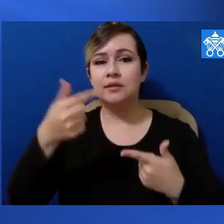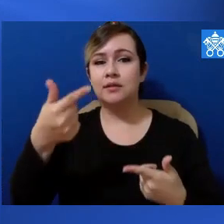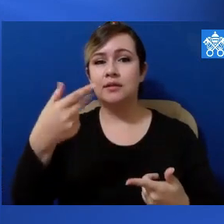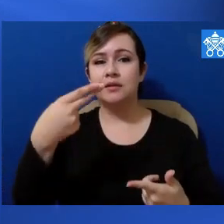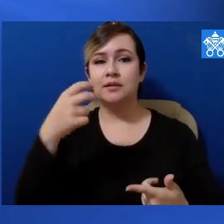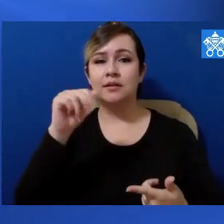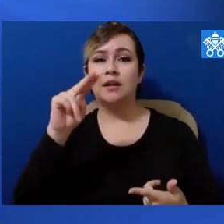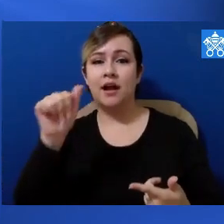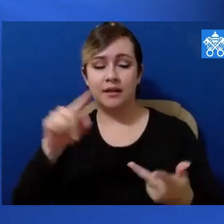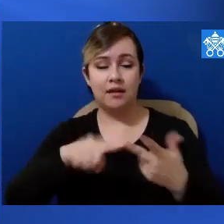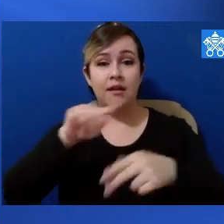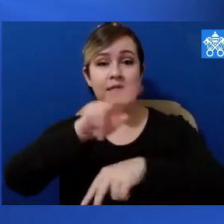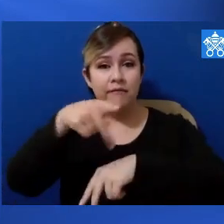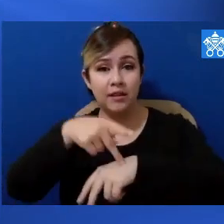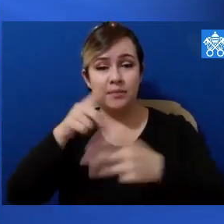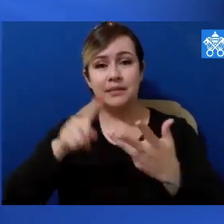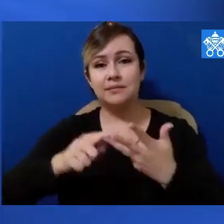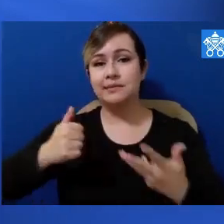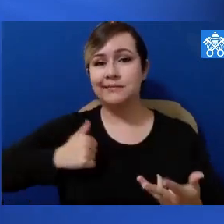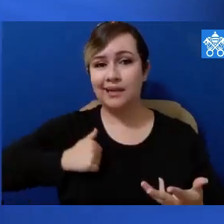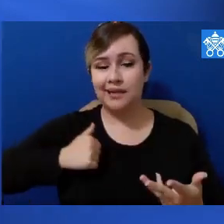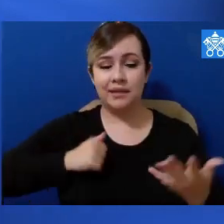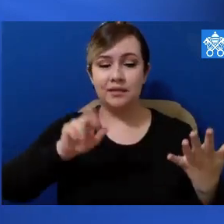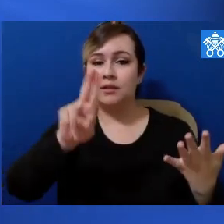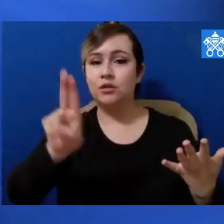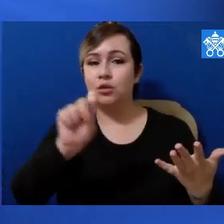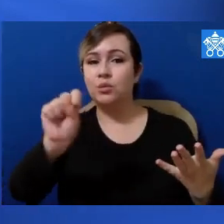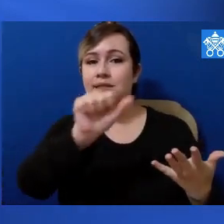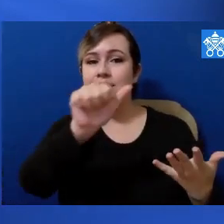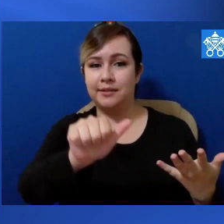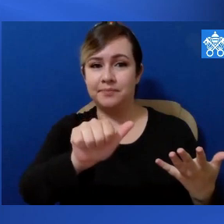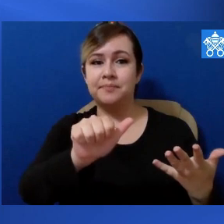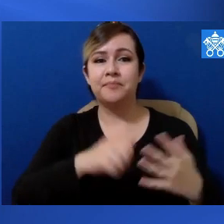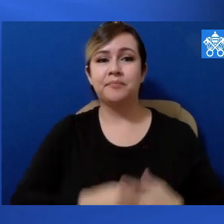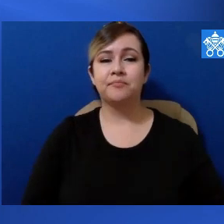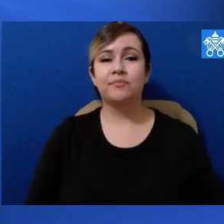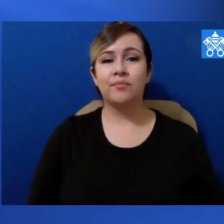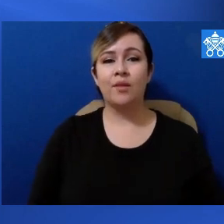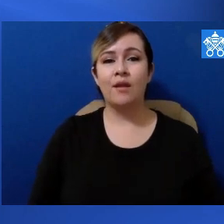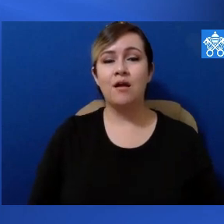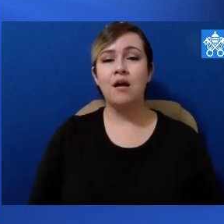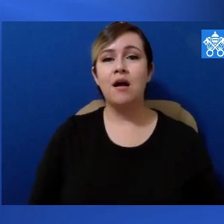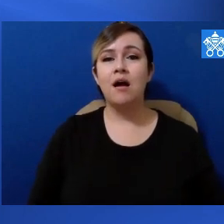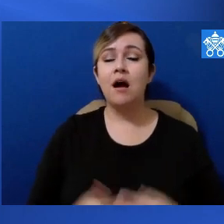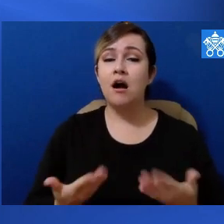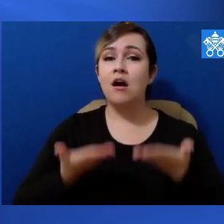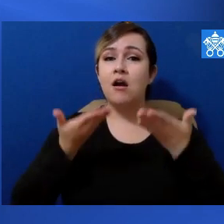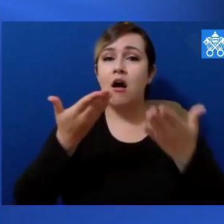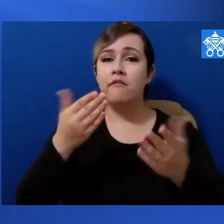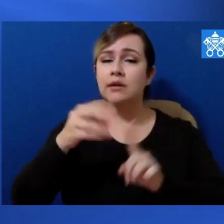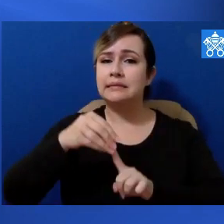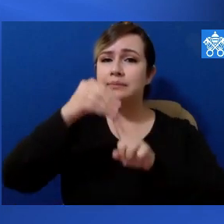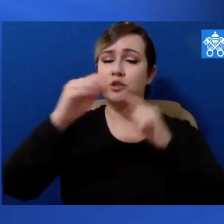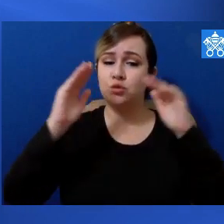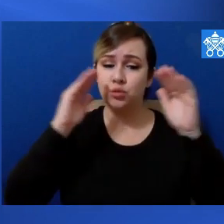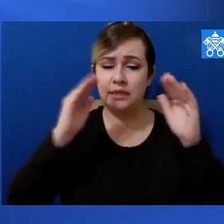Ghana, the Philippines, Canada, and the United States of America. I offer a cordial